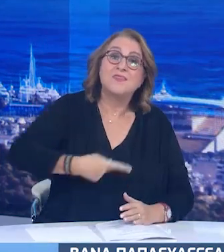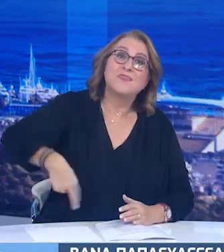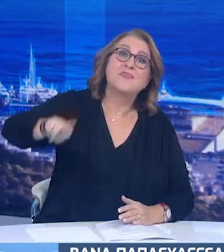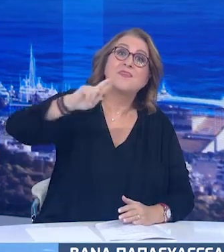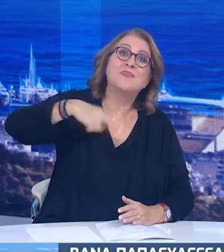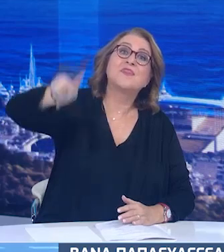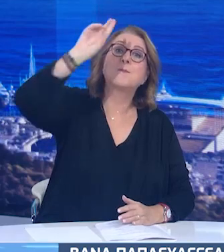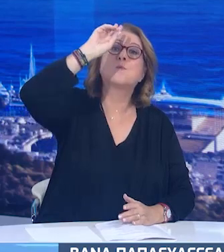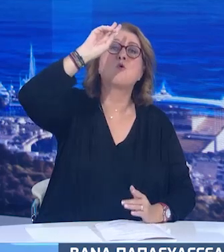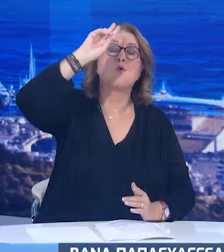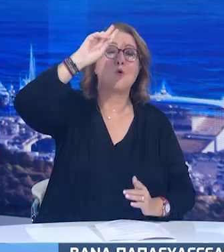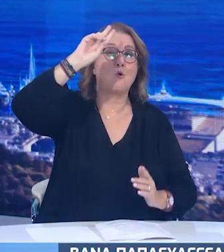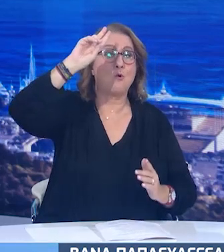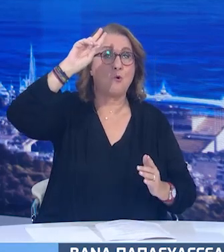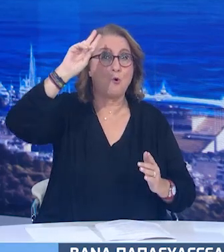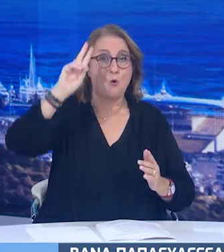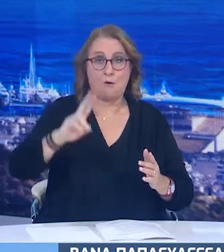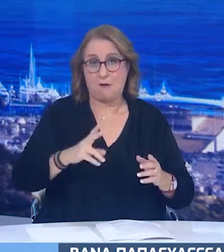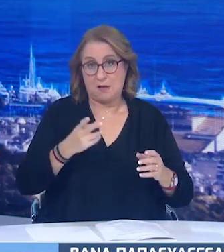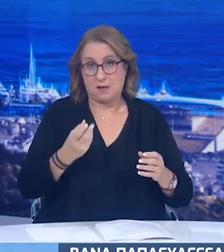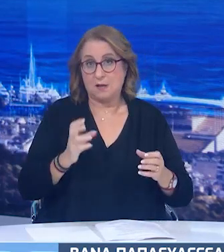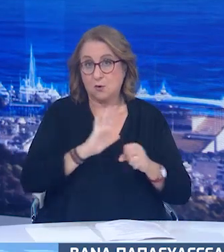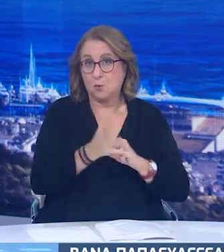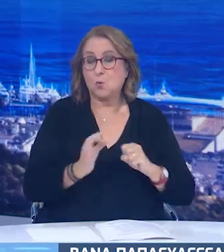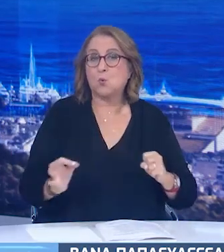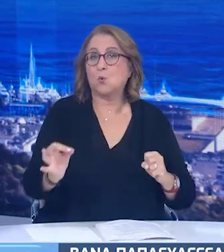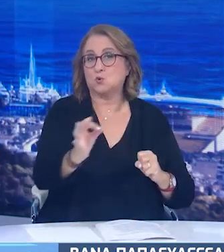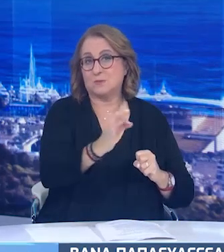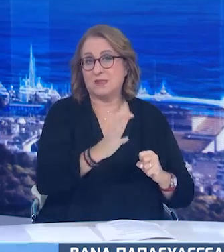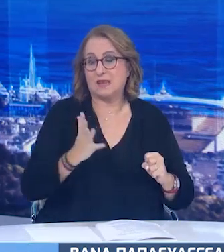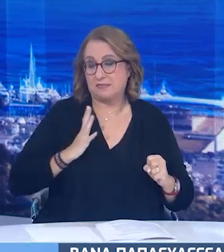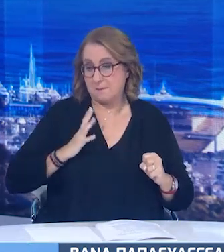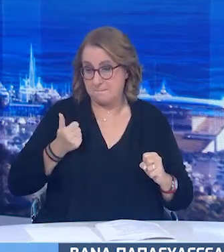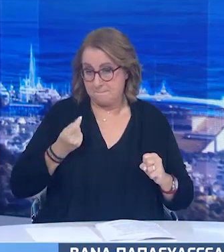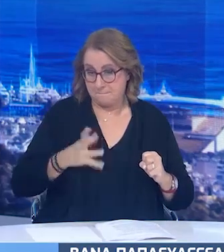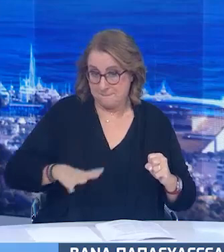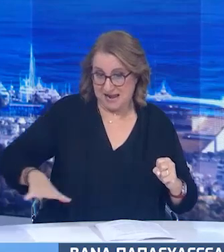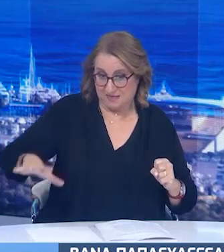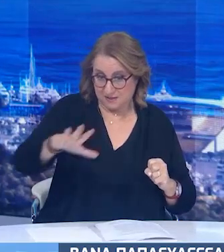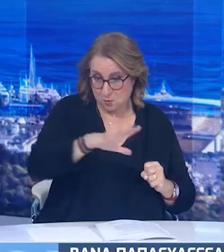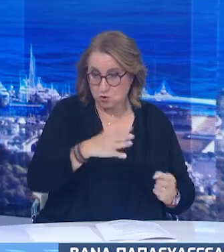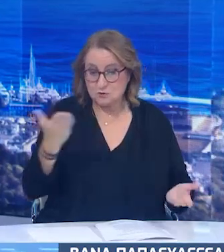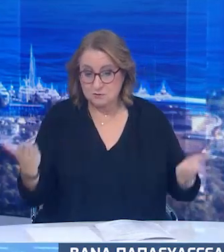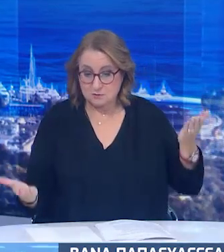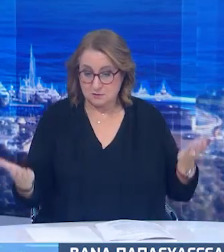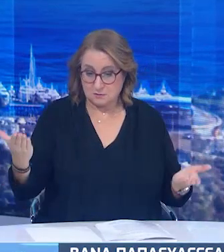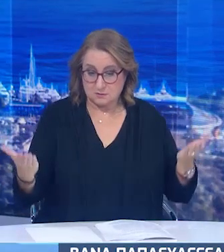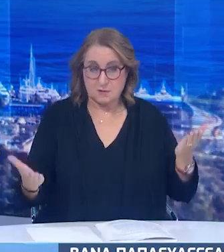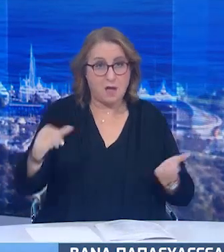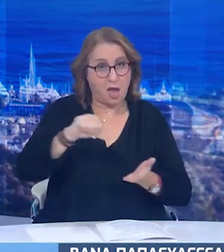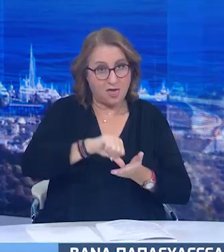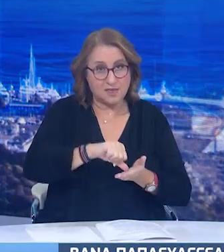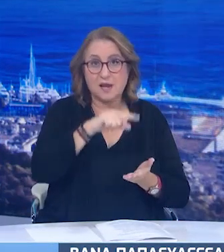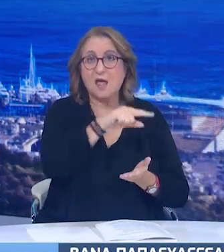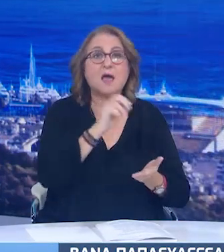μέσο κυλιόμενο αριθμό νέων κρουσμάτων αναλογικά με τον πληθυσμό της σε σχέση με την Αθήνα. Η σημαντική αύξηση